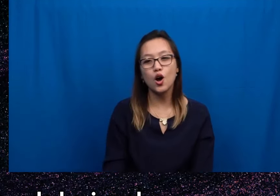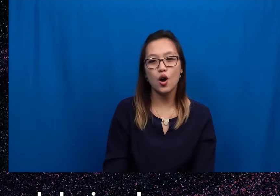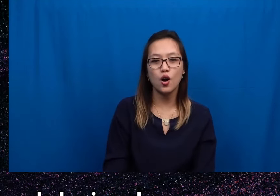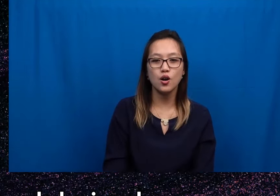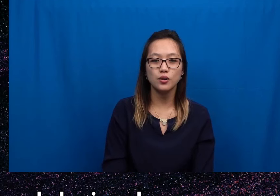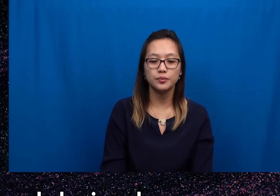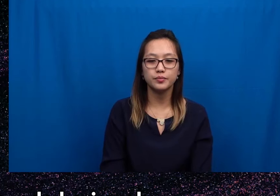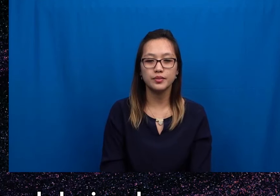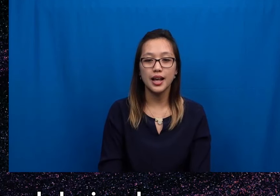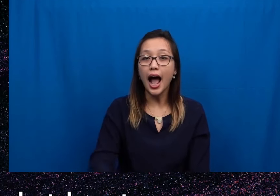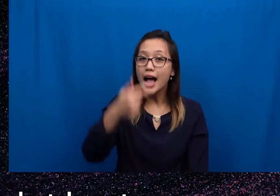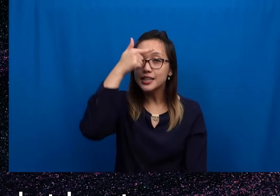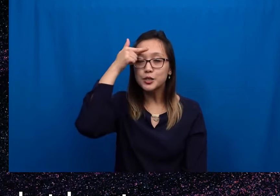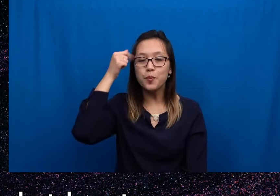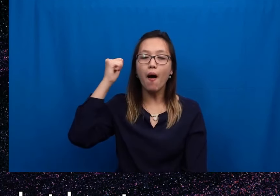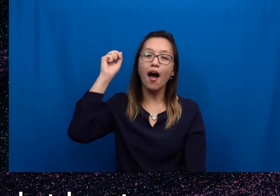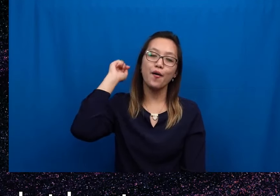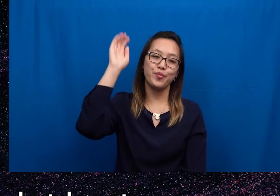esok.